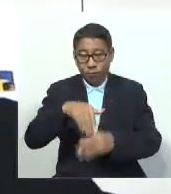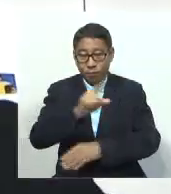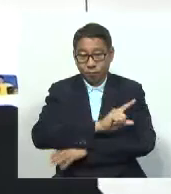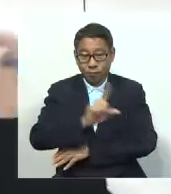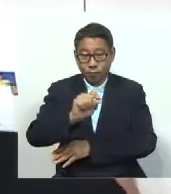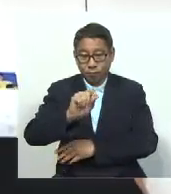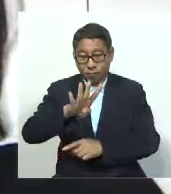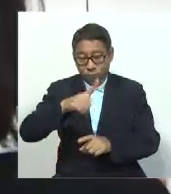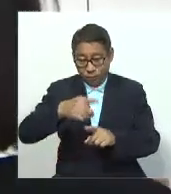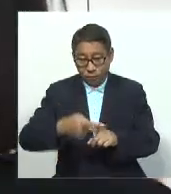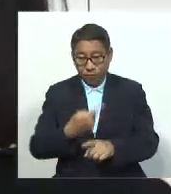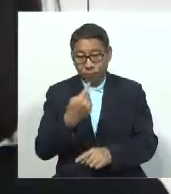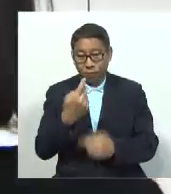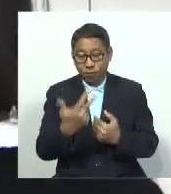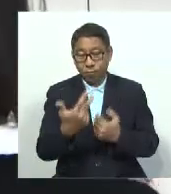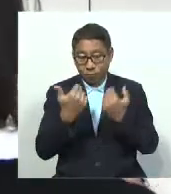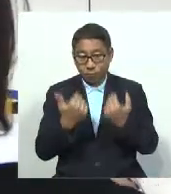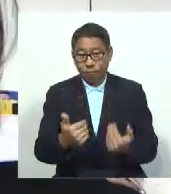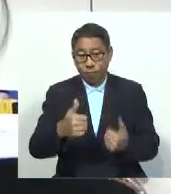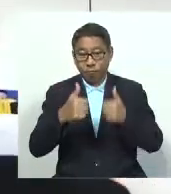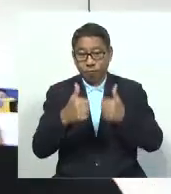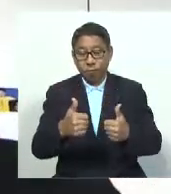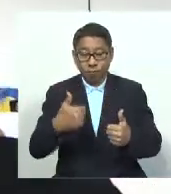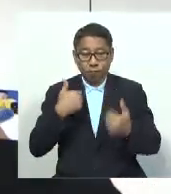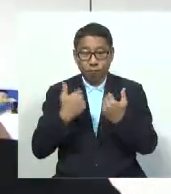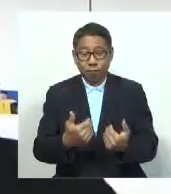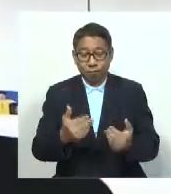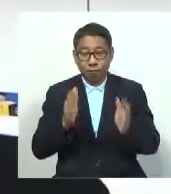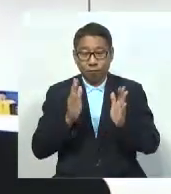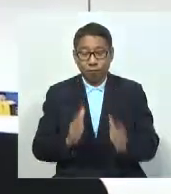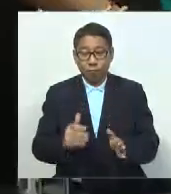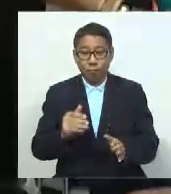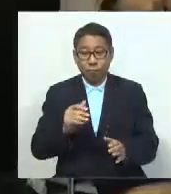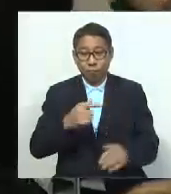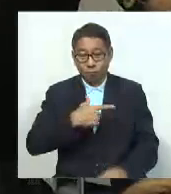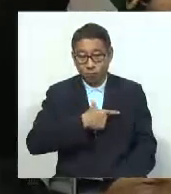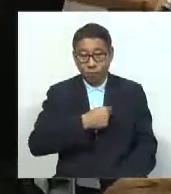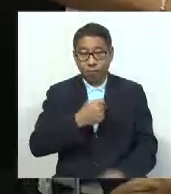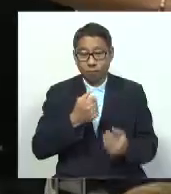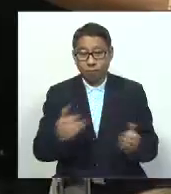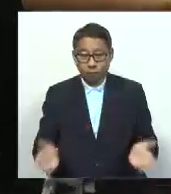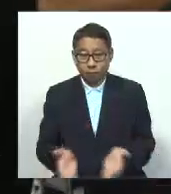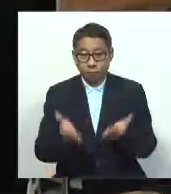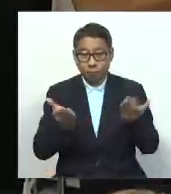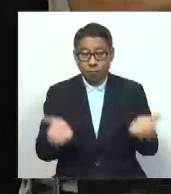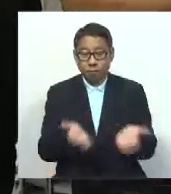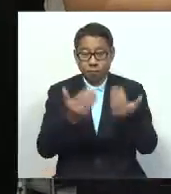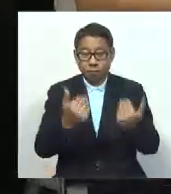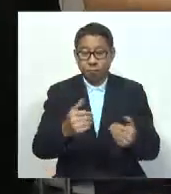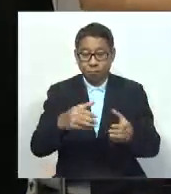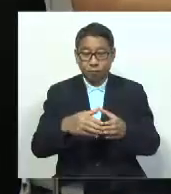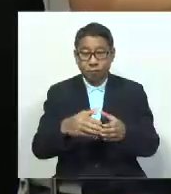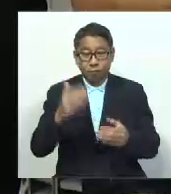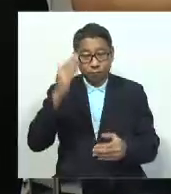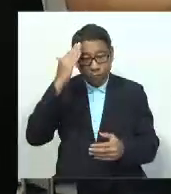ที่24มีนาคมนี้ได้ค่ะ ครับในขณะที่กลุ่มคนผู้ที่ชื่นชอบนะครับสนับสนุนพรรคไทยรักษาชา